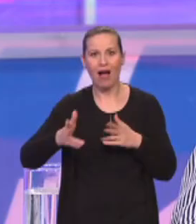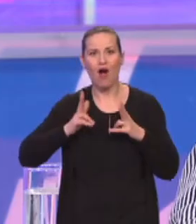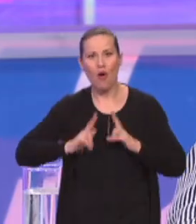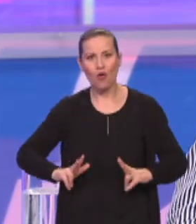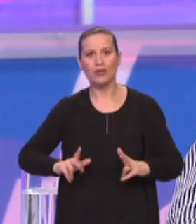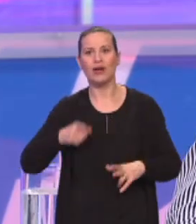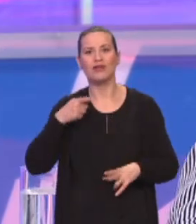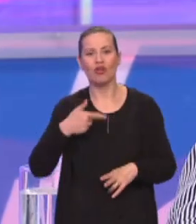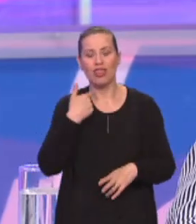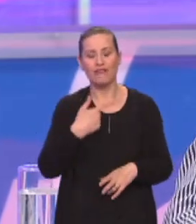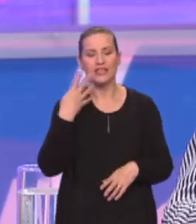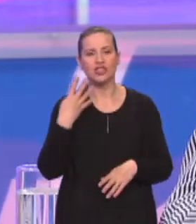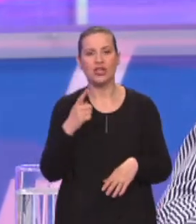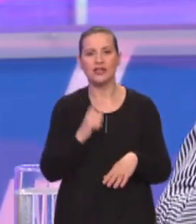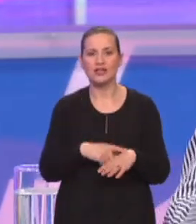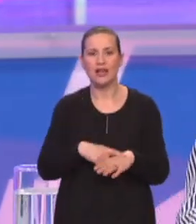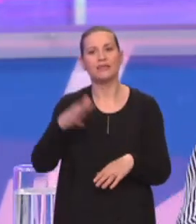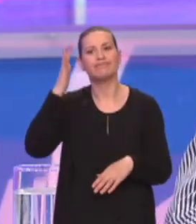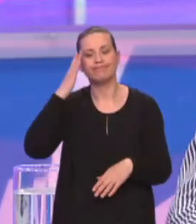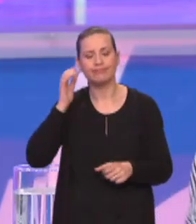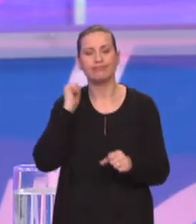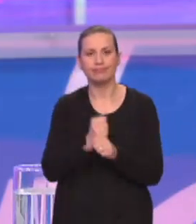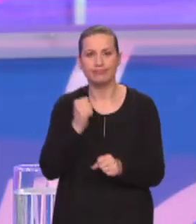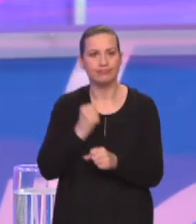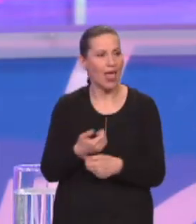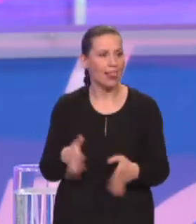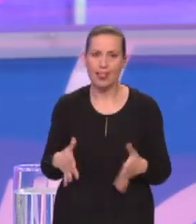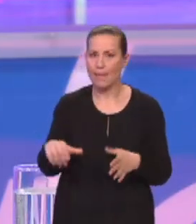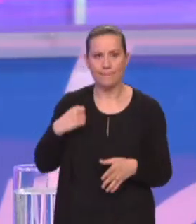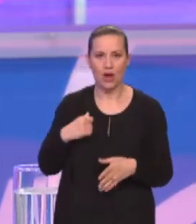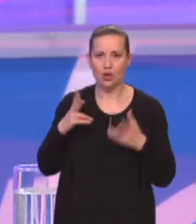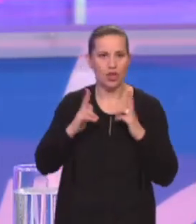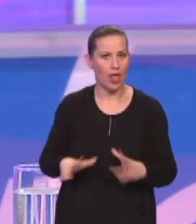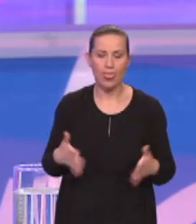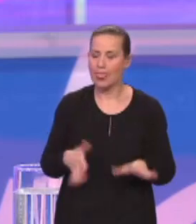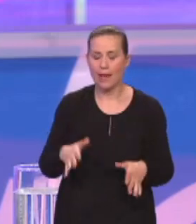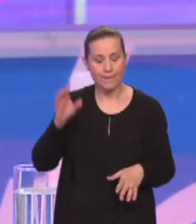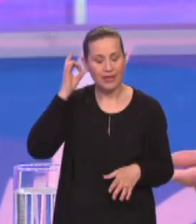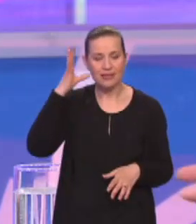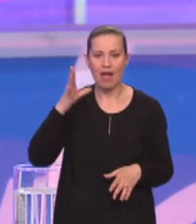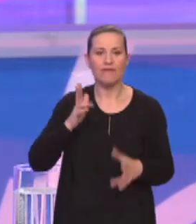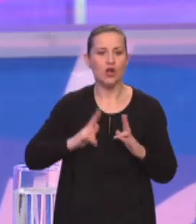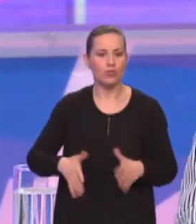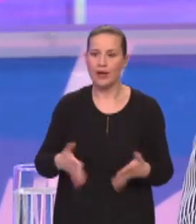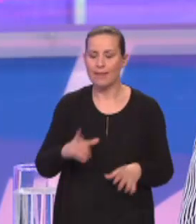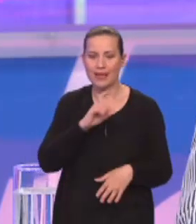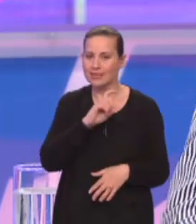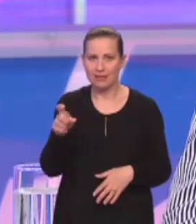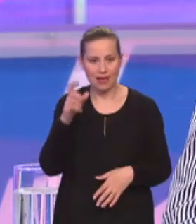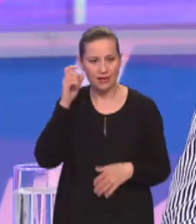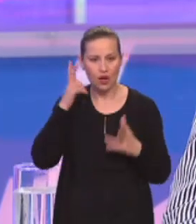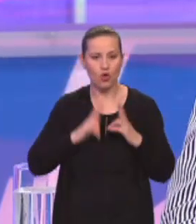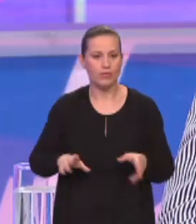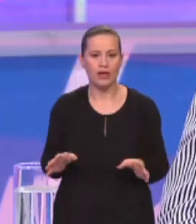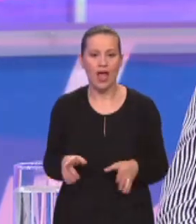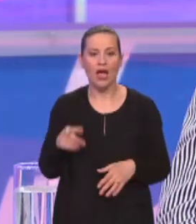zapravo 24 sata skrb i rad. Nemaš godišnji odmor, nemaš dnevni odmor, uh-huh. nemaš tjedni, tako uh-huh. da